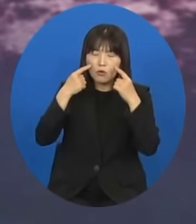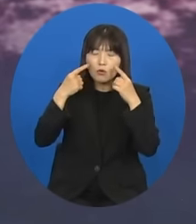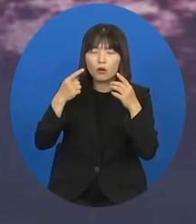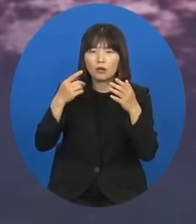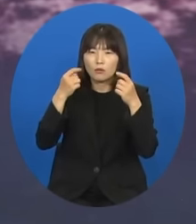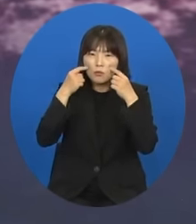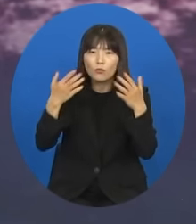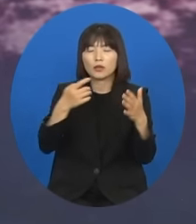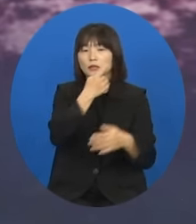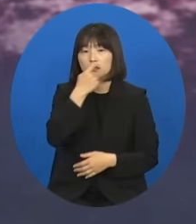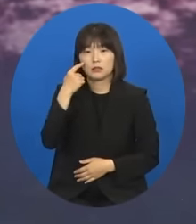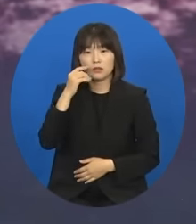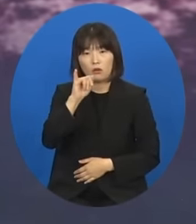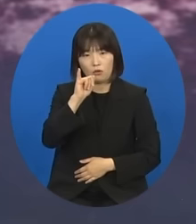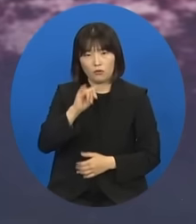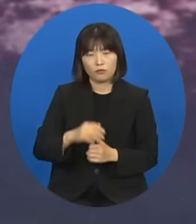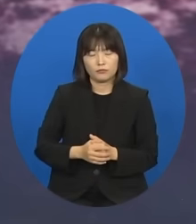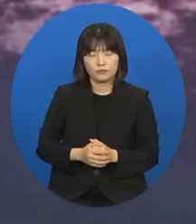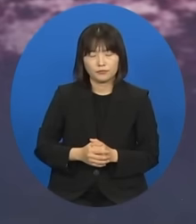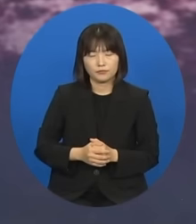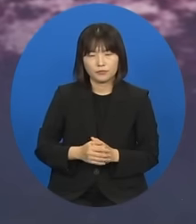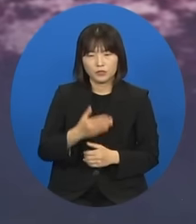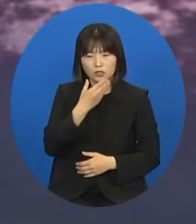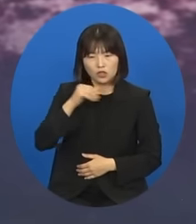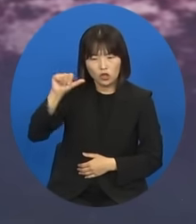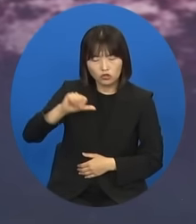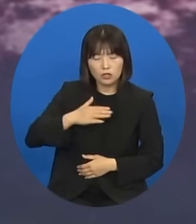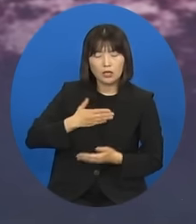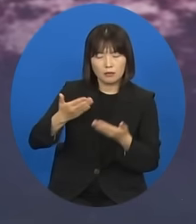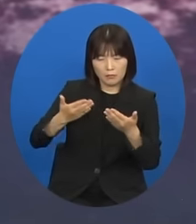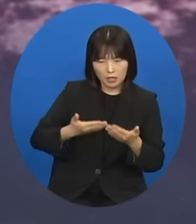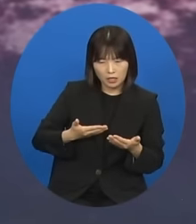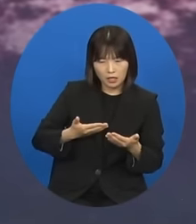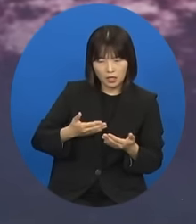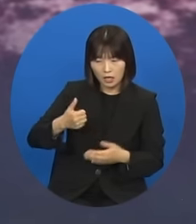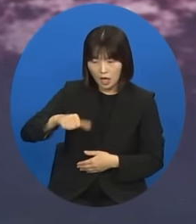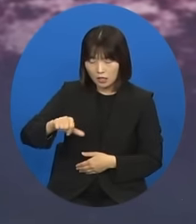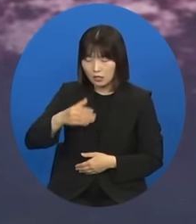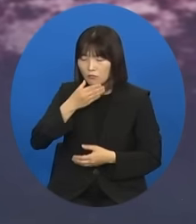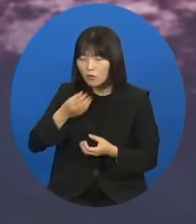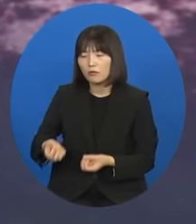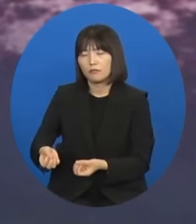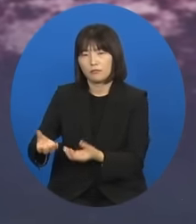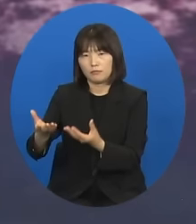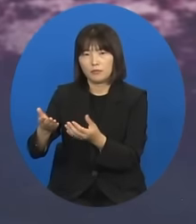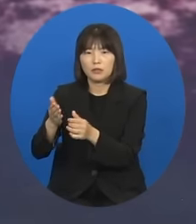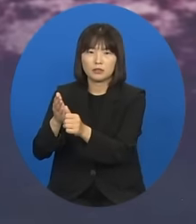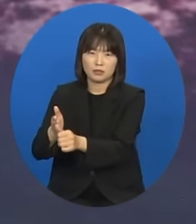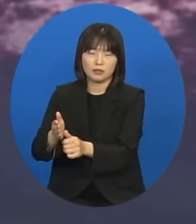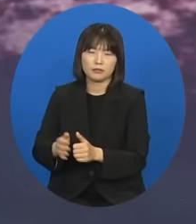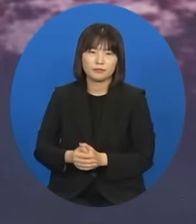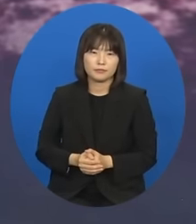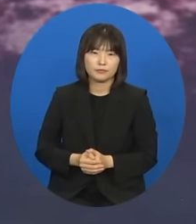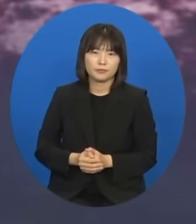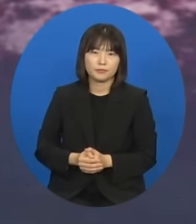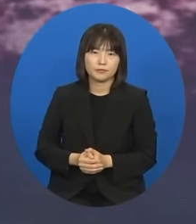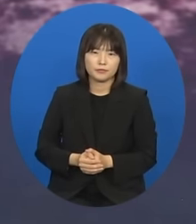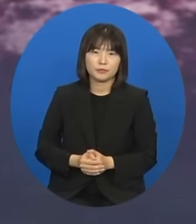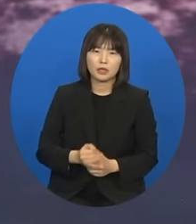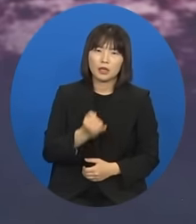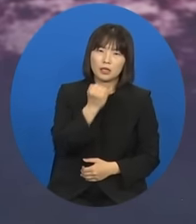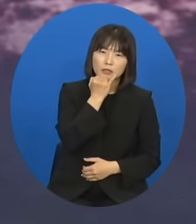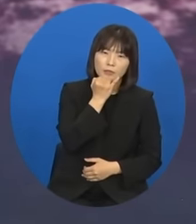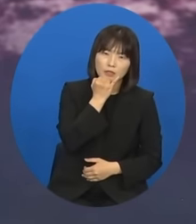있어요 저주는 내가 받을 테니 내 아들아 너는 복을 받아라 여러분 리브가가 야곱이 험악한